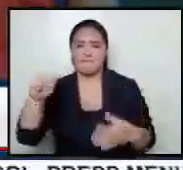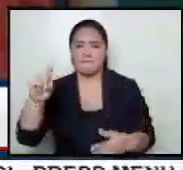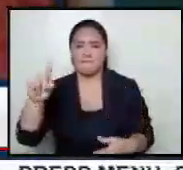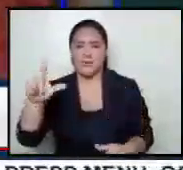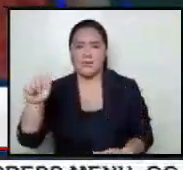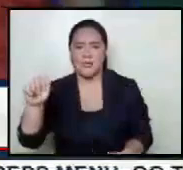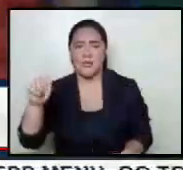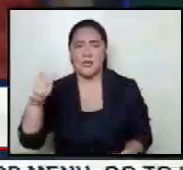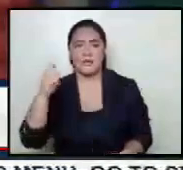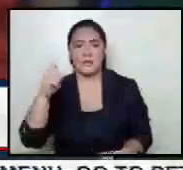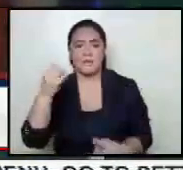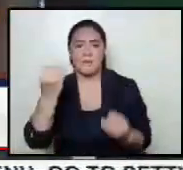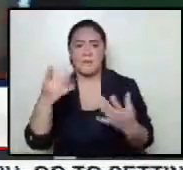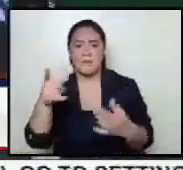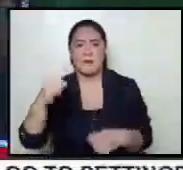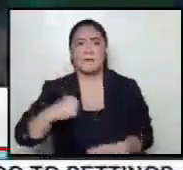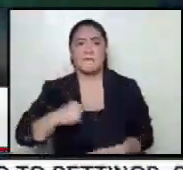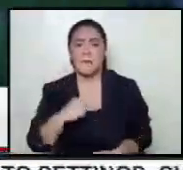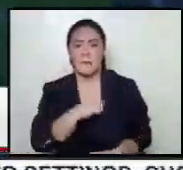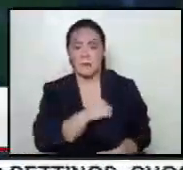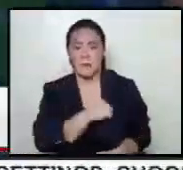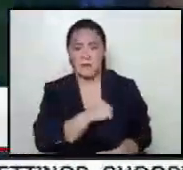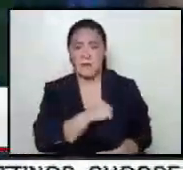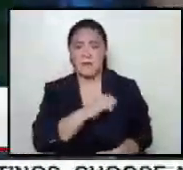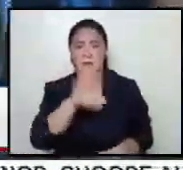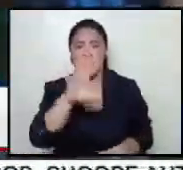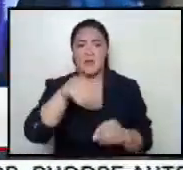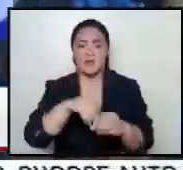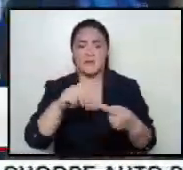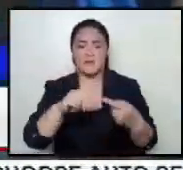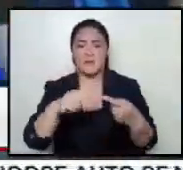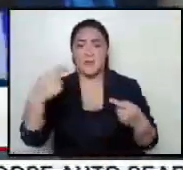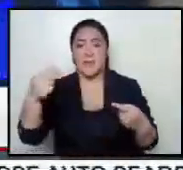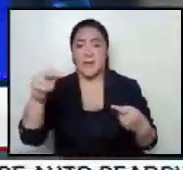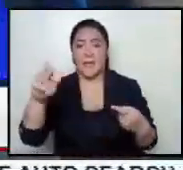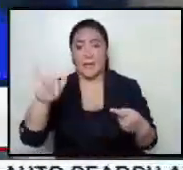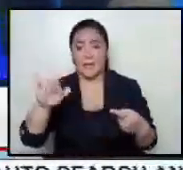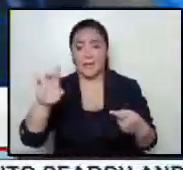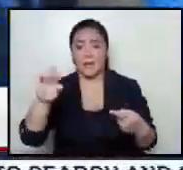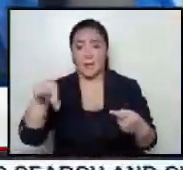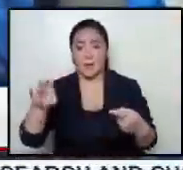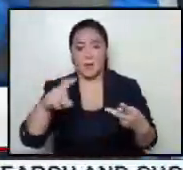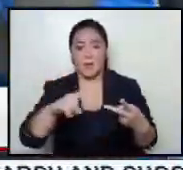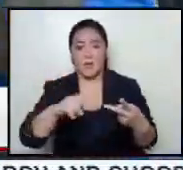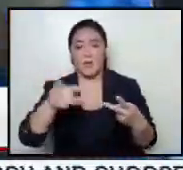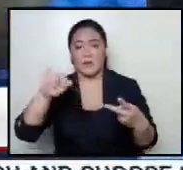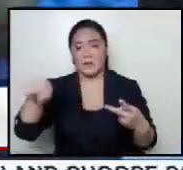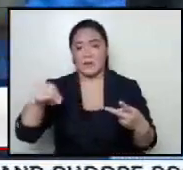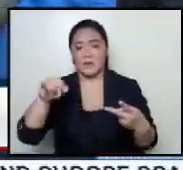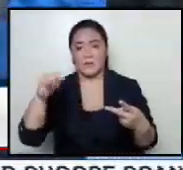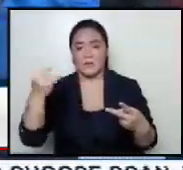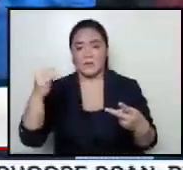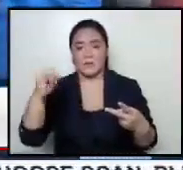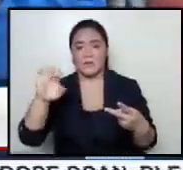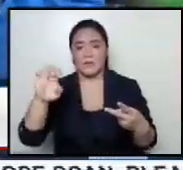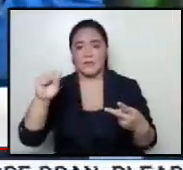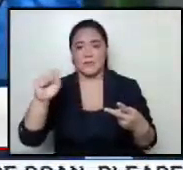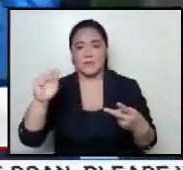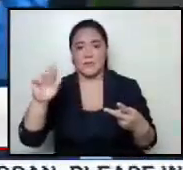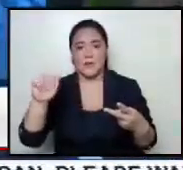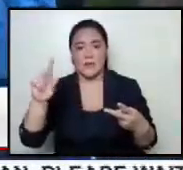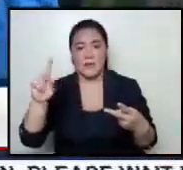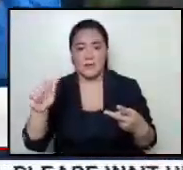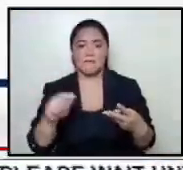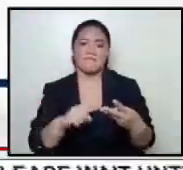guest candidates ng partido na sina Harry Roque, Mark Villar, Jinggoy Estrada, Gringo Honasan, Gibo Teodoro